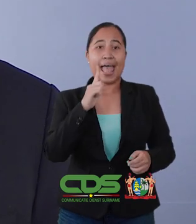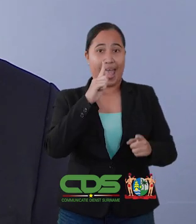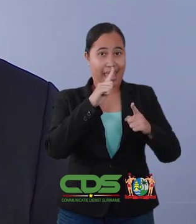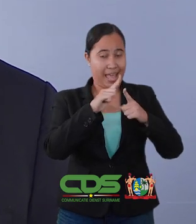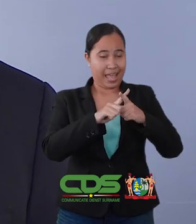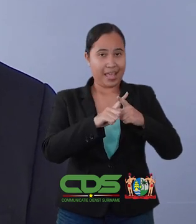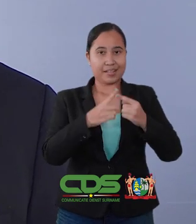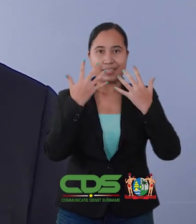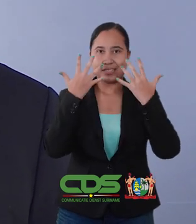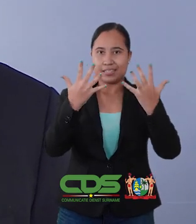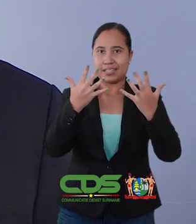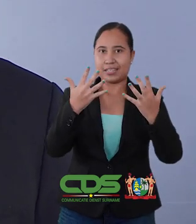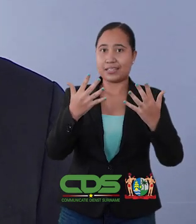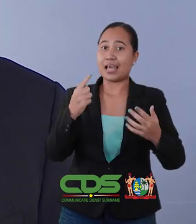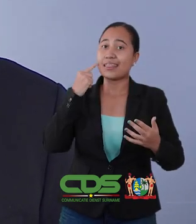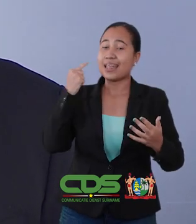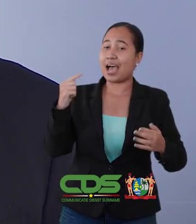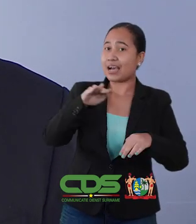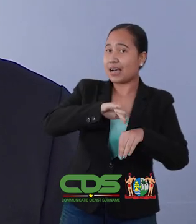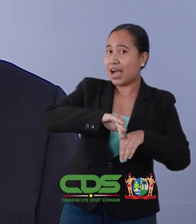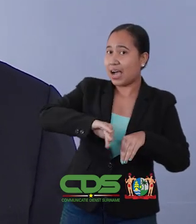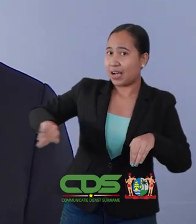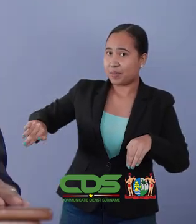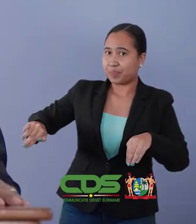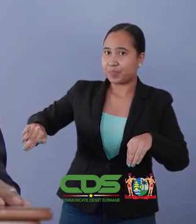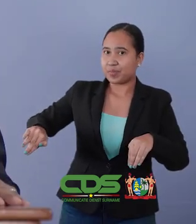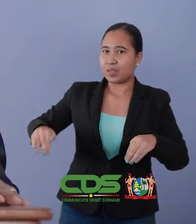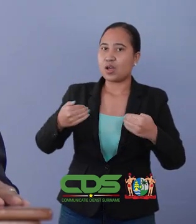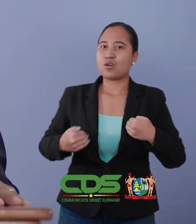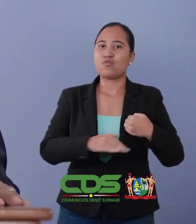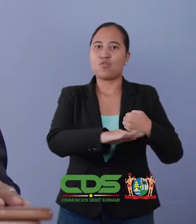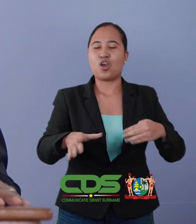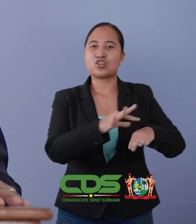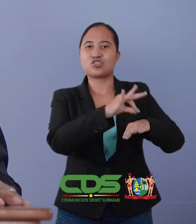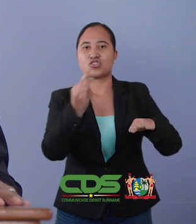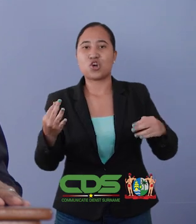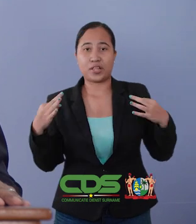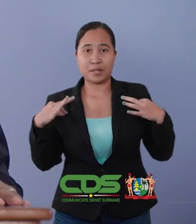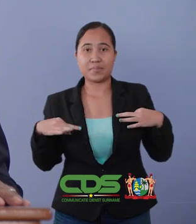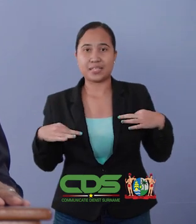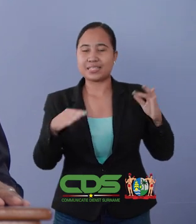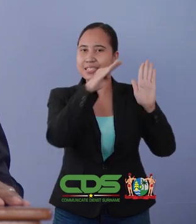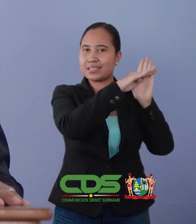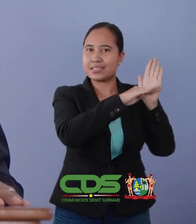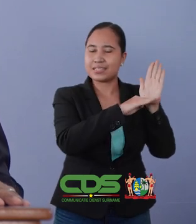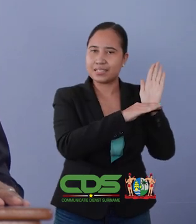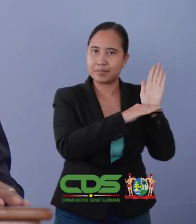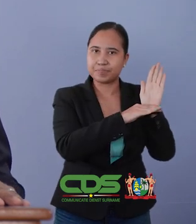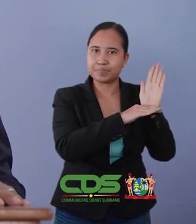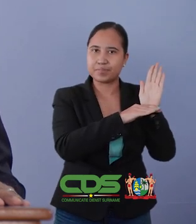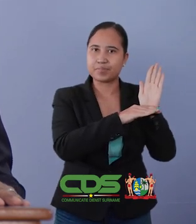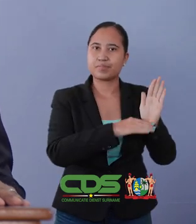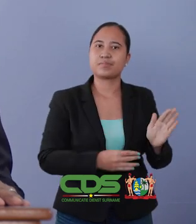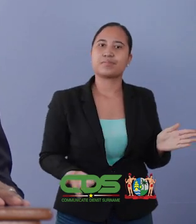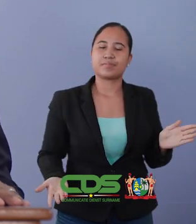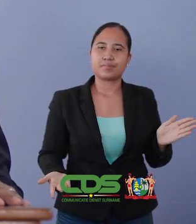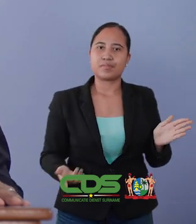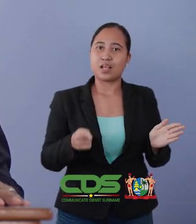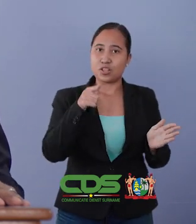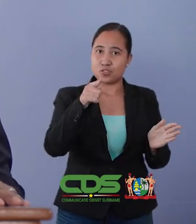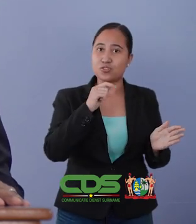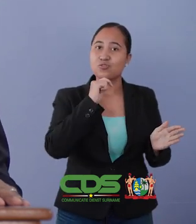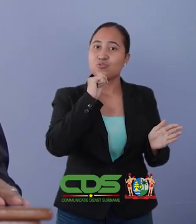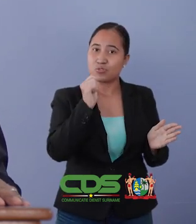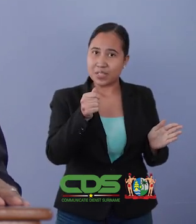volgens de voorschriften van de minister van Volksgezondheid. De precieze voorschriften zult u krijgen nadat u toestemming heeft